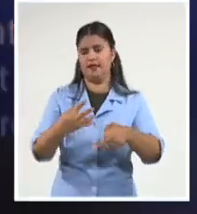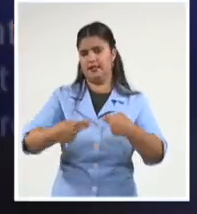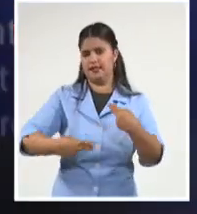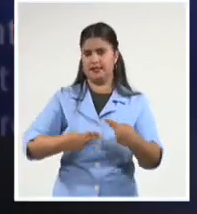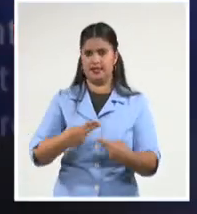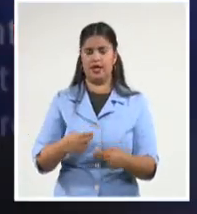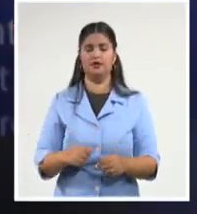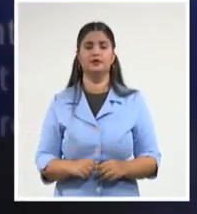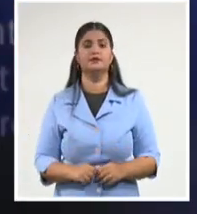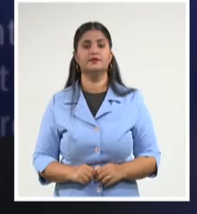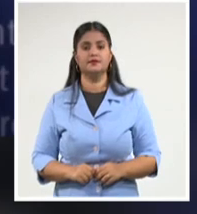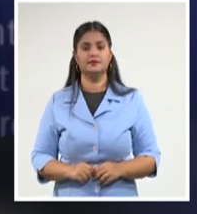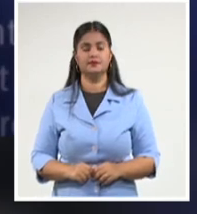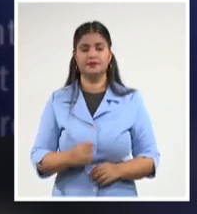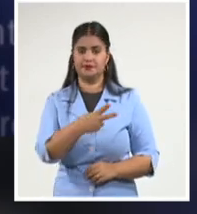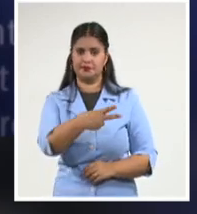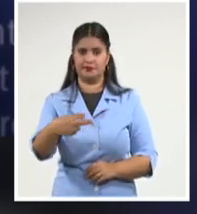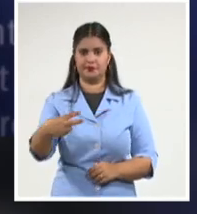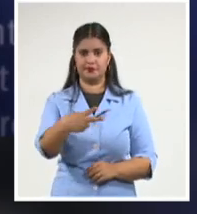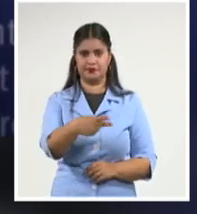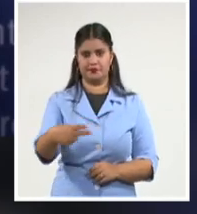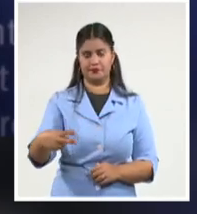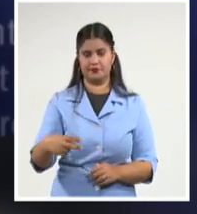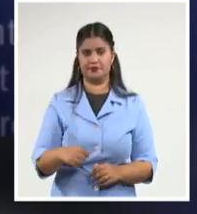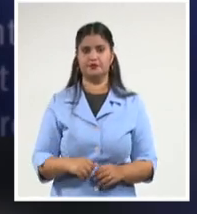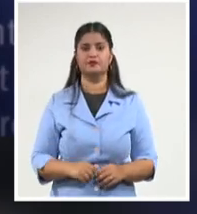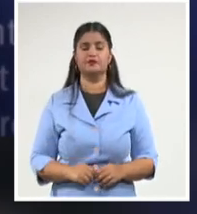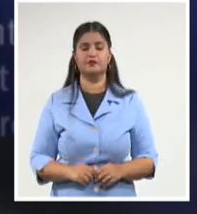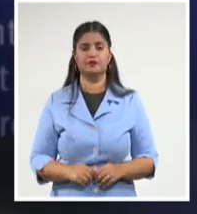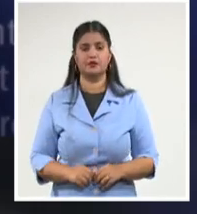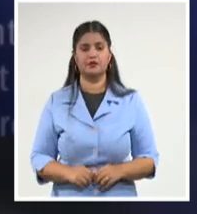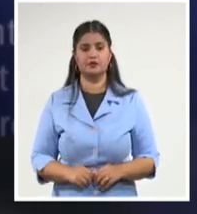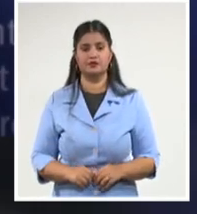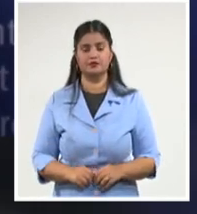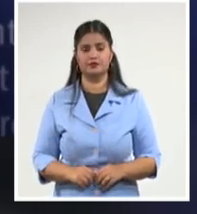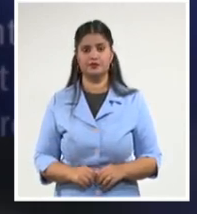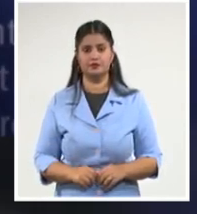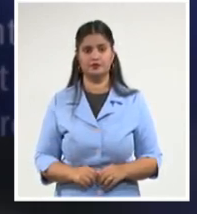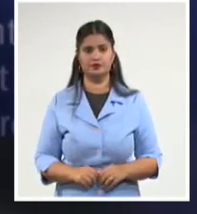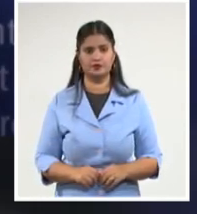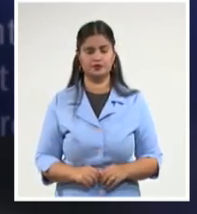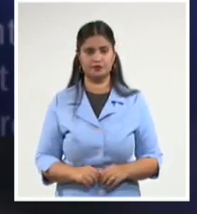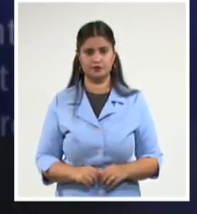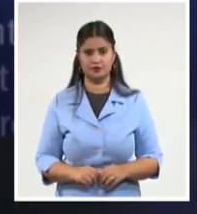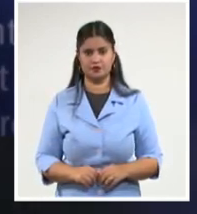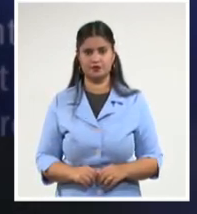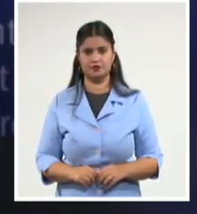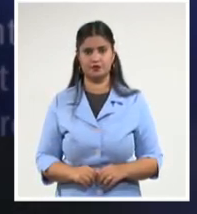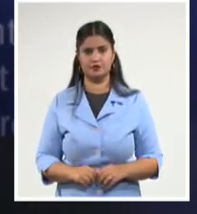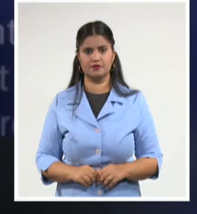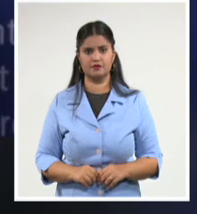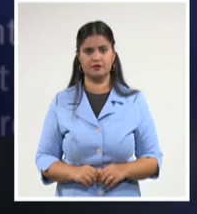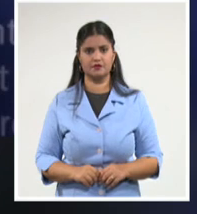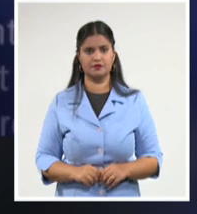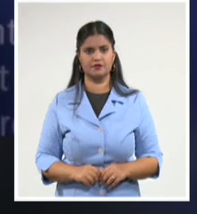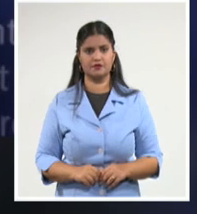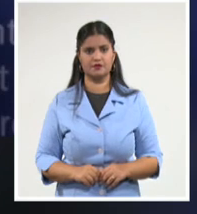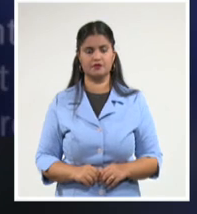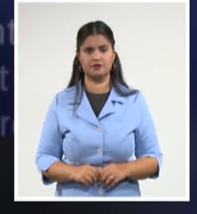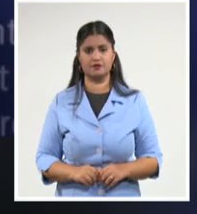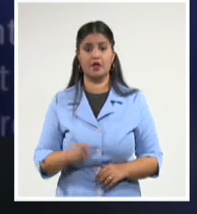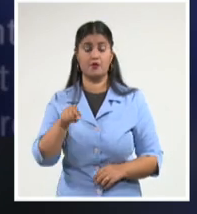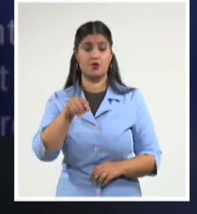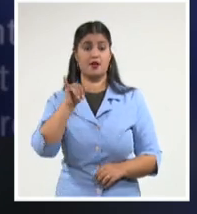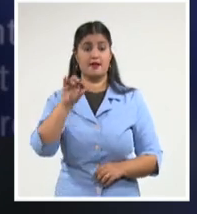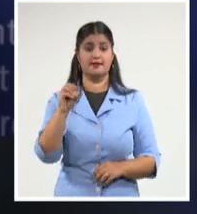We extend and reiterate our full support and solidarity with the struggling people of Cuba, who for six